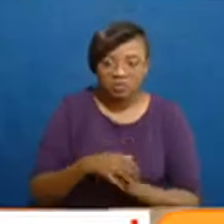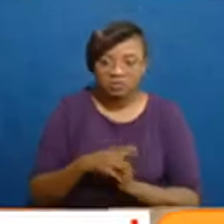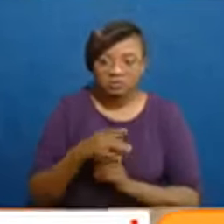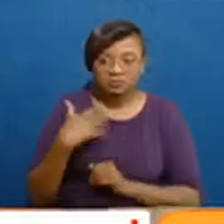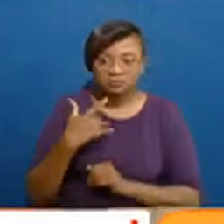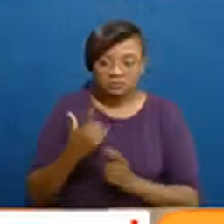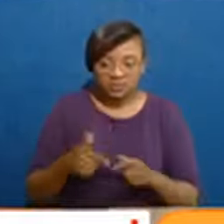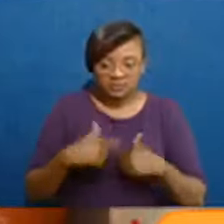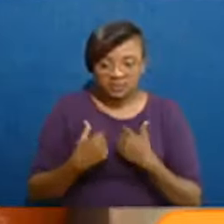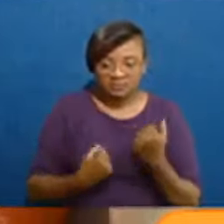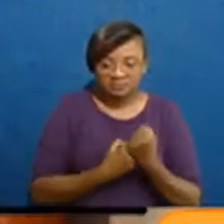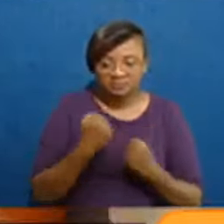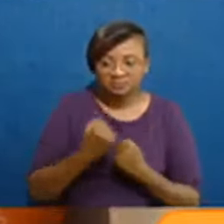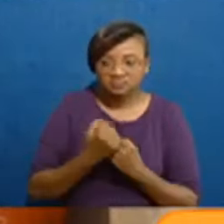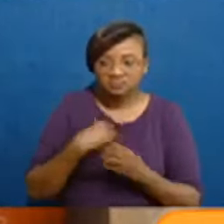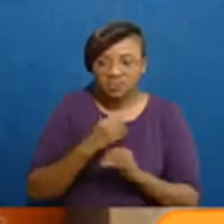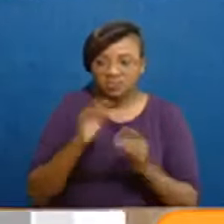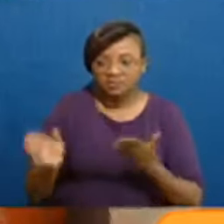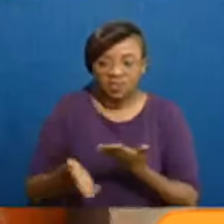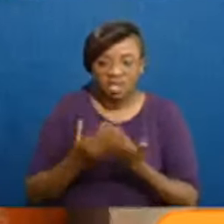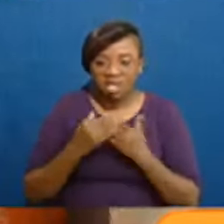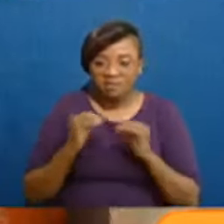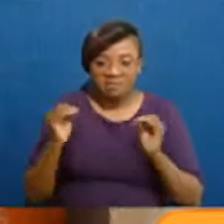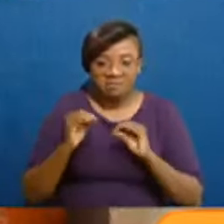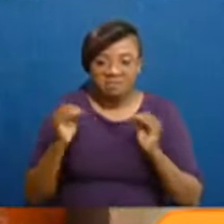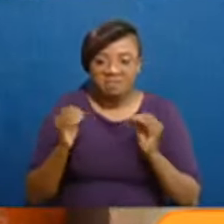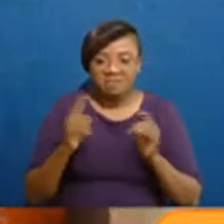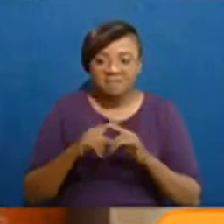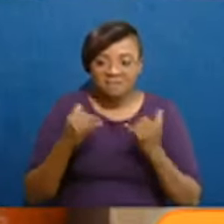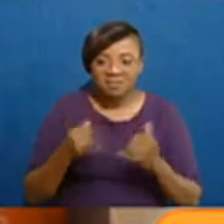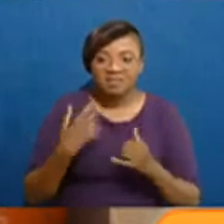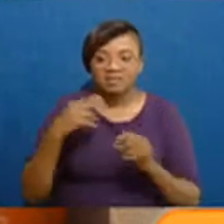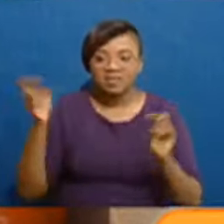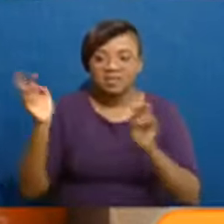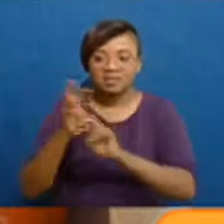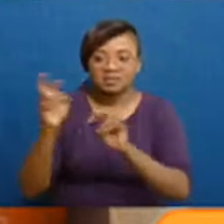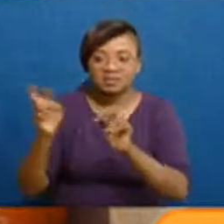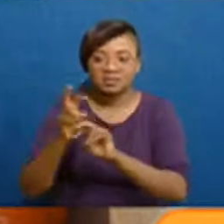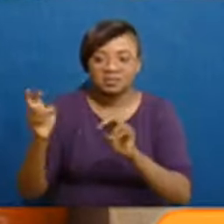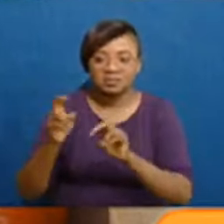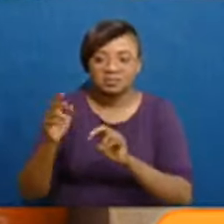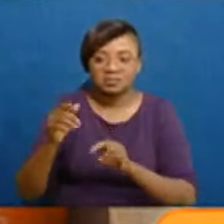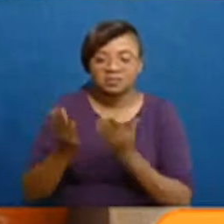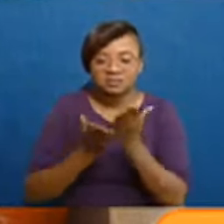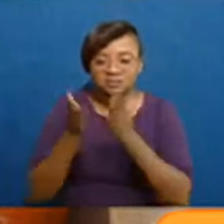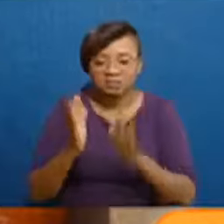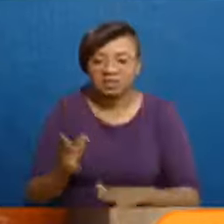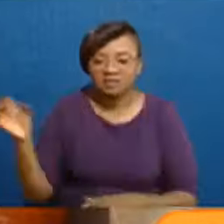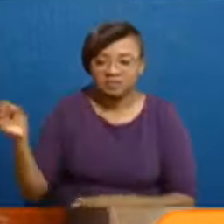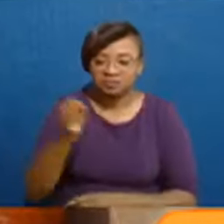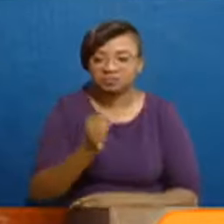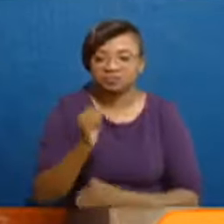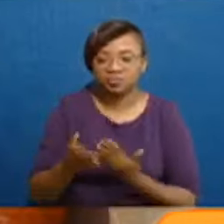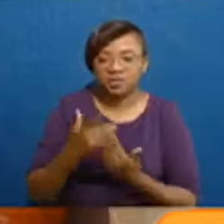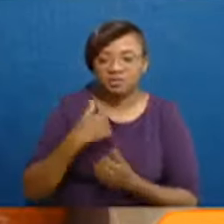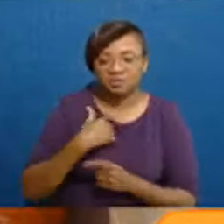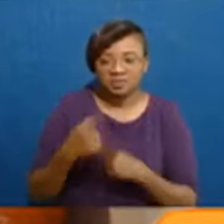mwenyewe hapa kwa nyumba, sijakuwa na usaidizi wote. Ila sasa hivi imebidi nitafute msichana wa kazi ili aweze